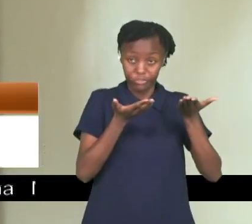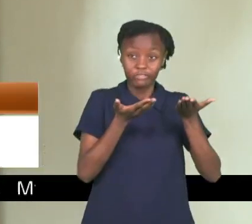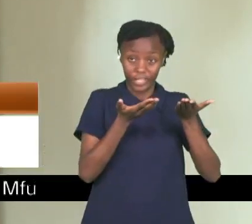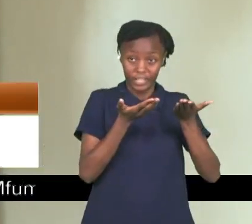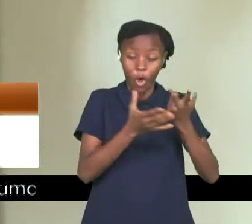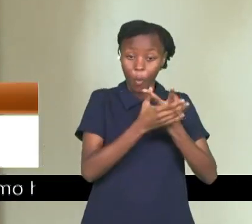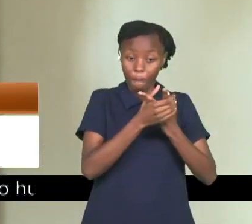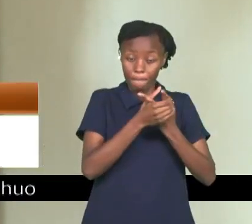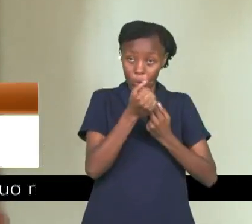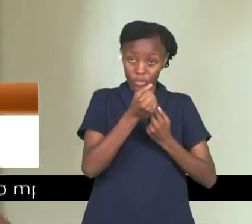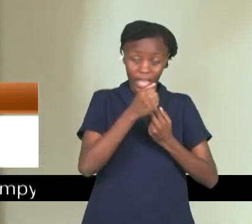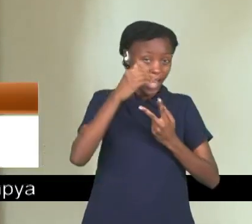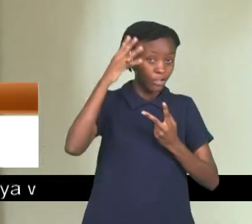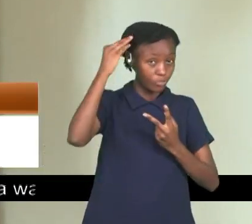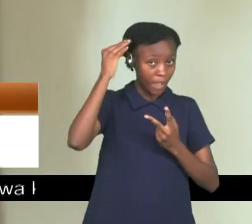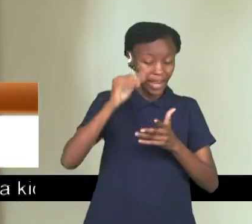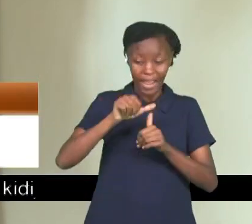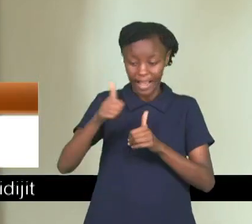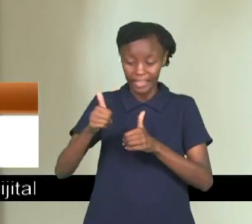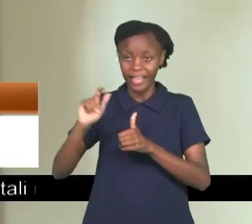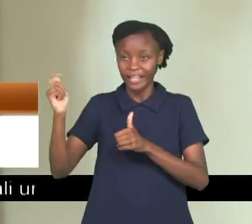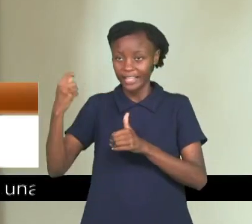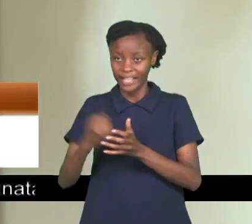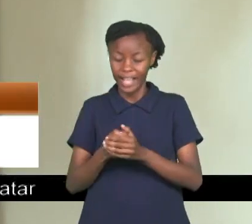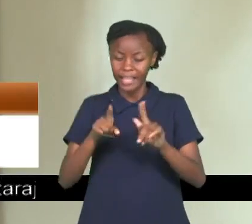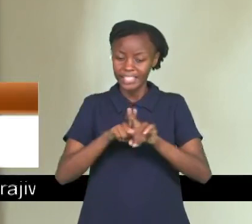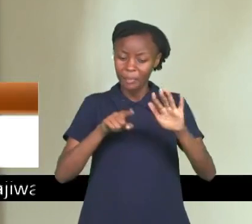both the enabling environment, availability of capital,